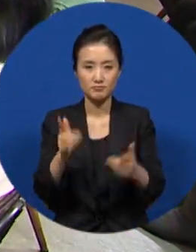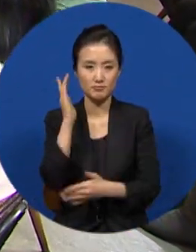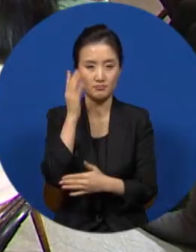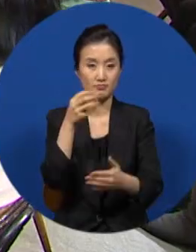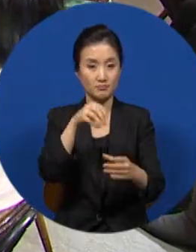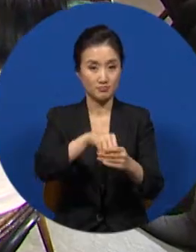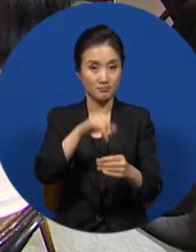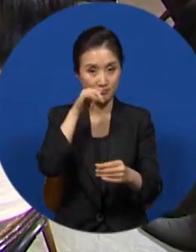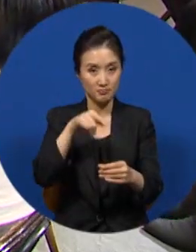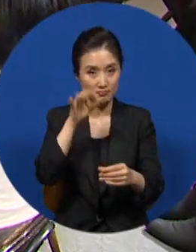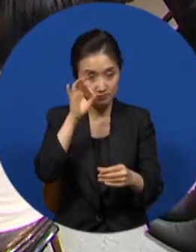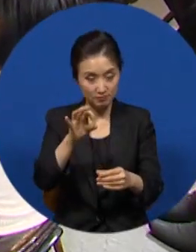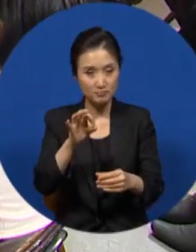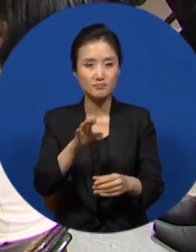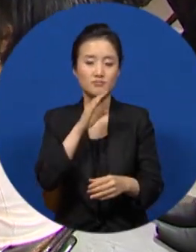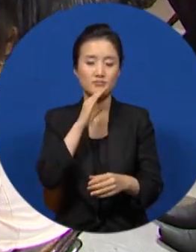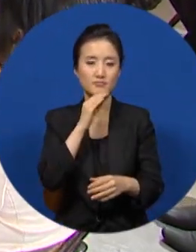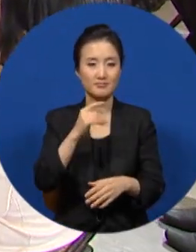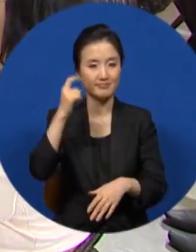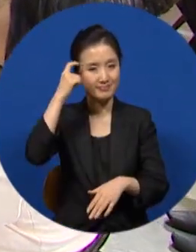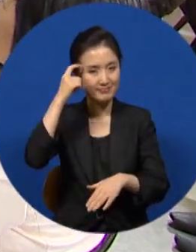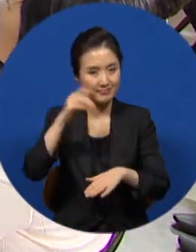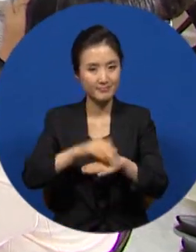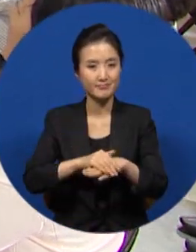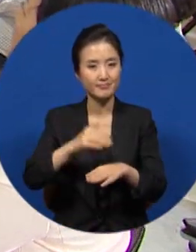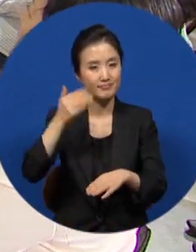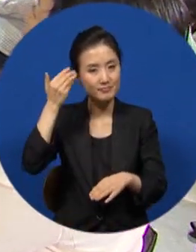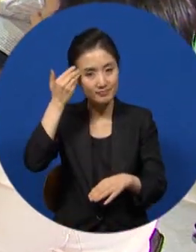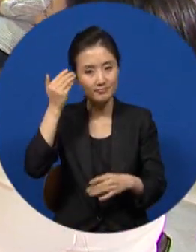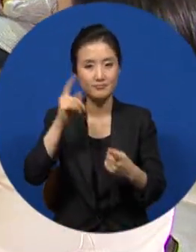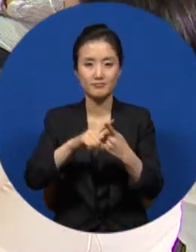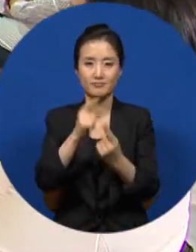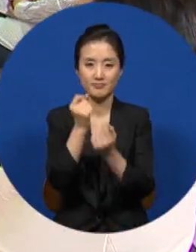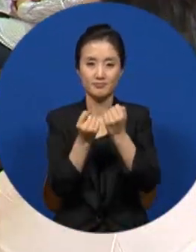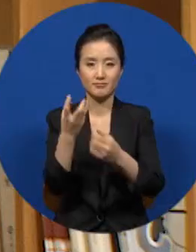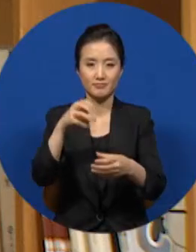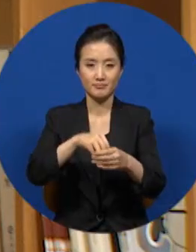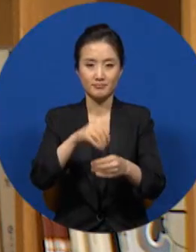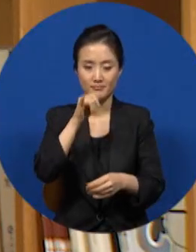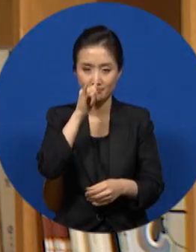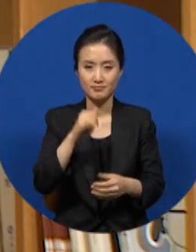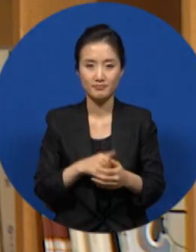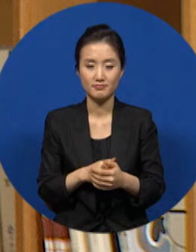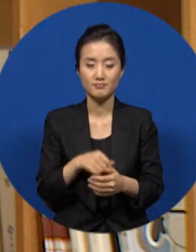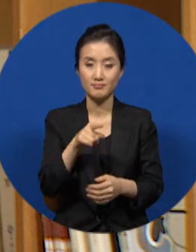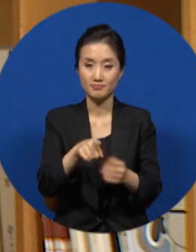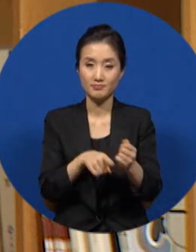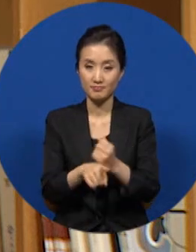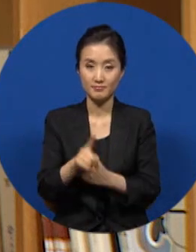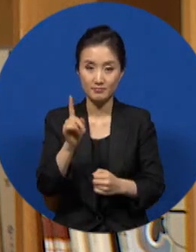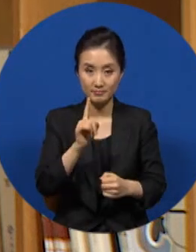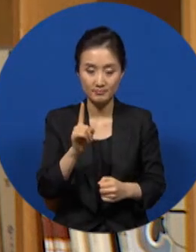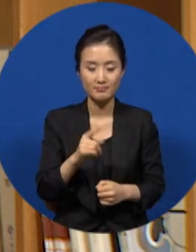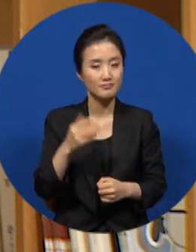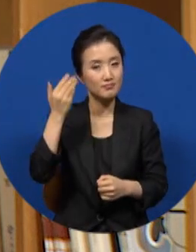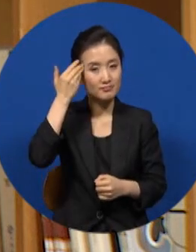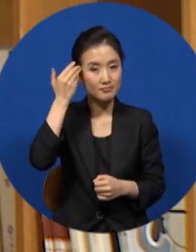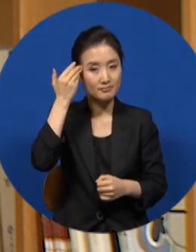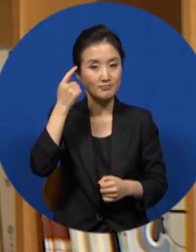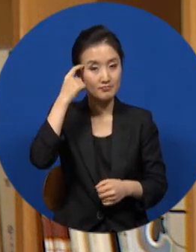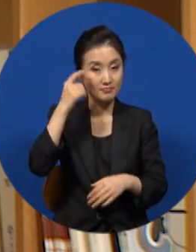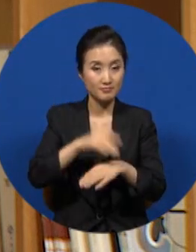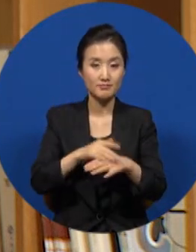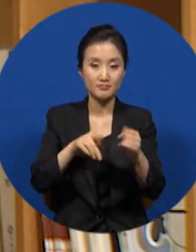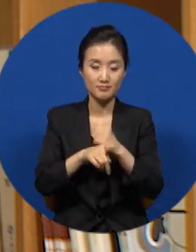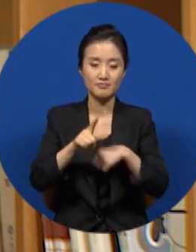있어요. 변하지 않는 것, 계속 업데이트되는 건 지식의 세계고 시간이 한참 지나도 변하지 않는 건 지혜의 얘기인데 그런